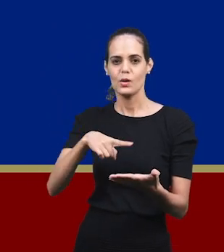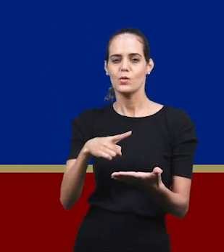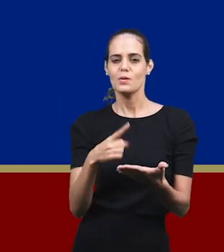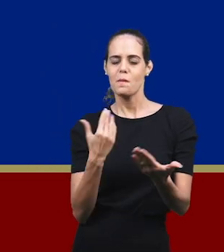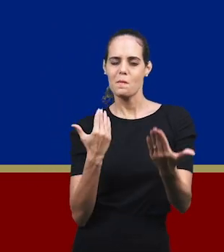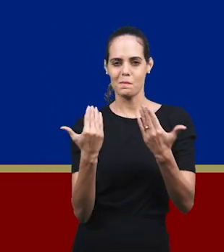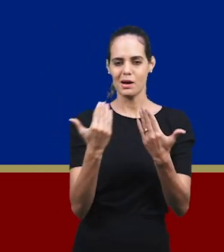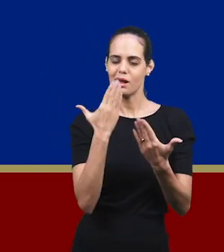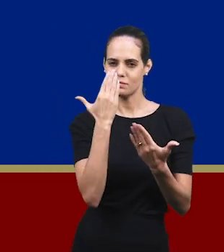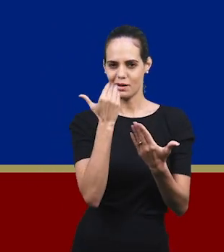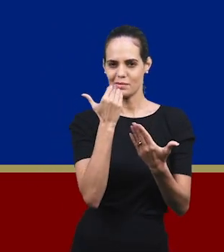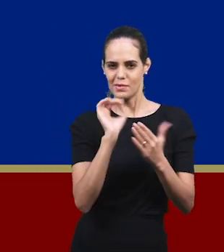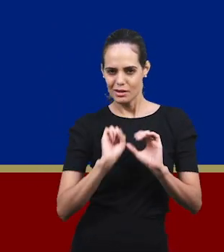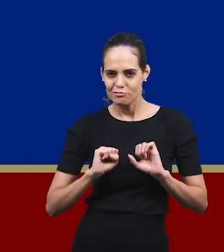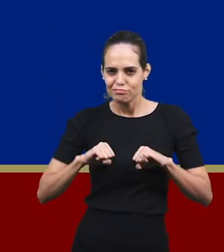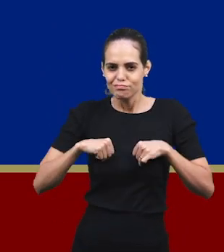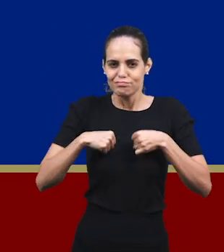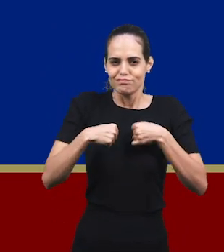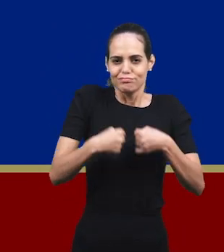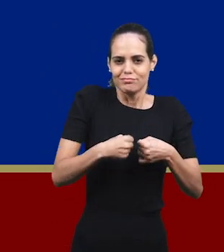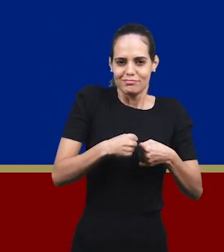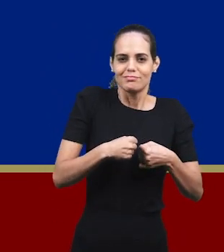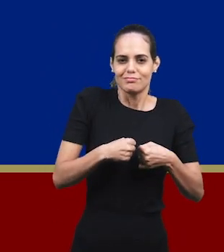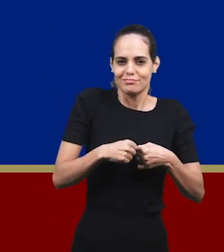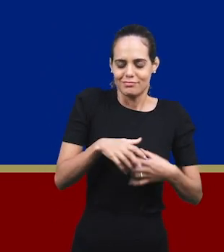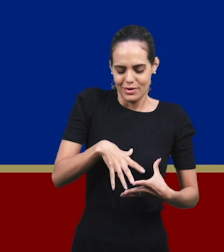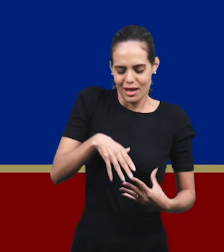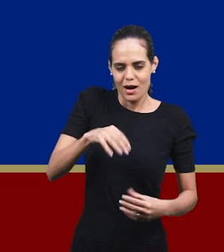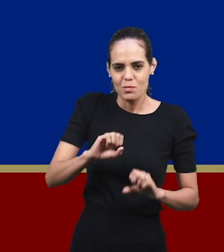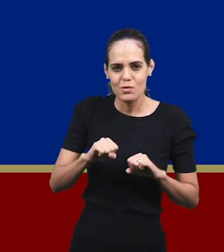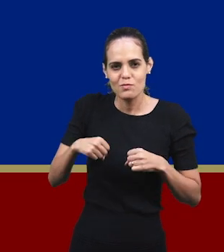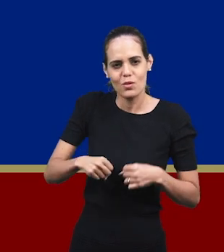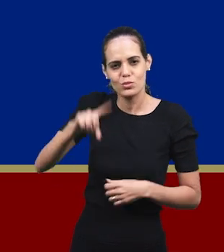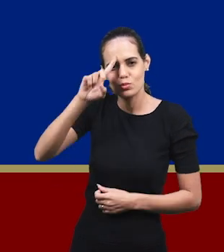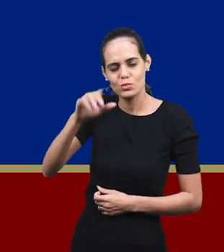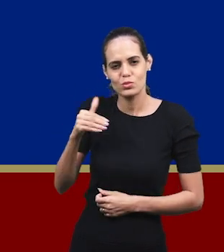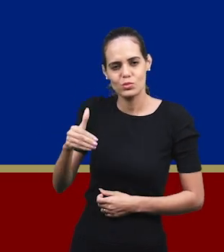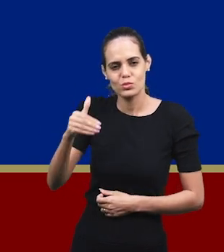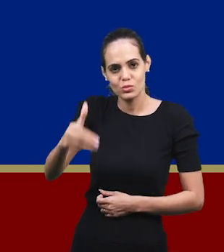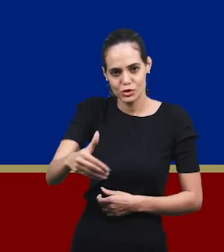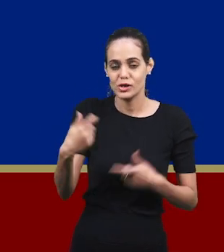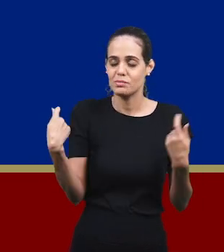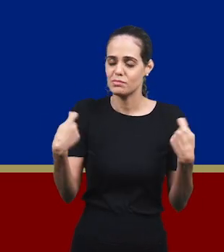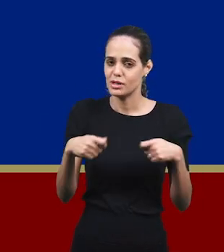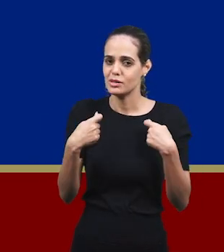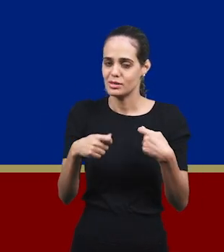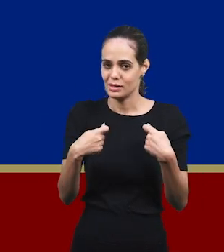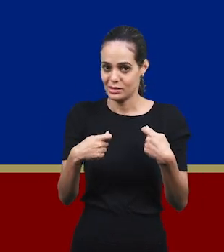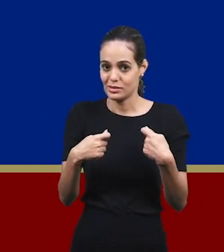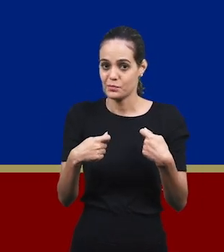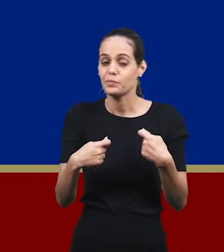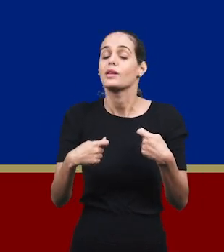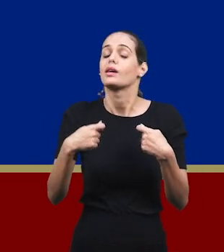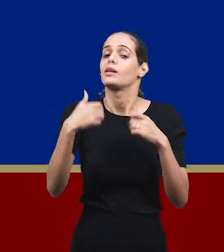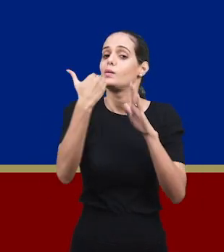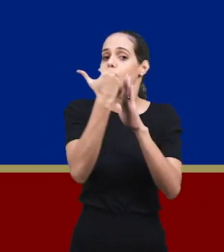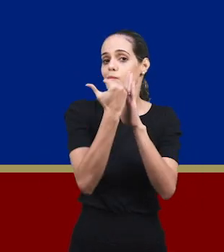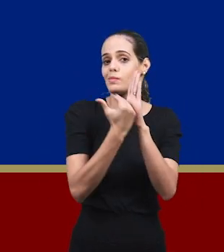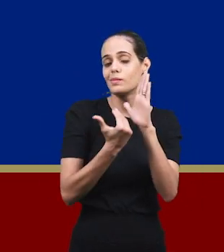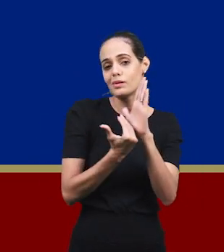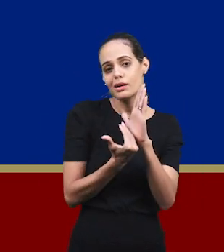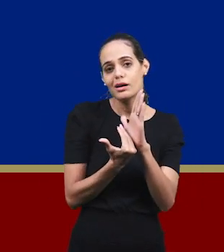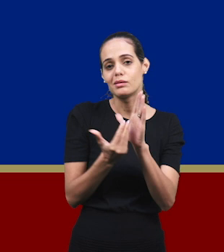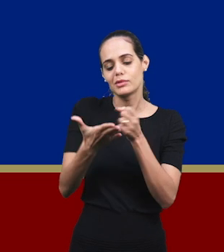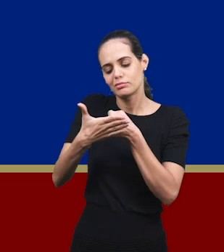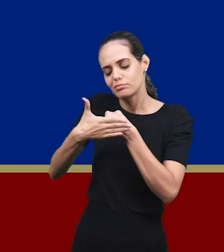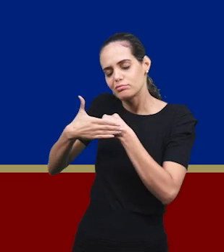Pedro Vinícius de Souza, do Vitória Espírito Santo, nous a écrit: Parole de Dieu est la nourriture et